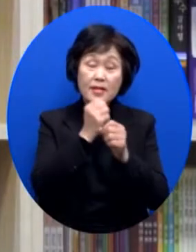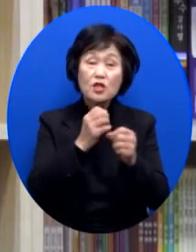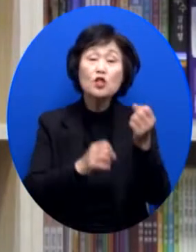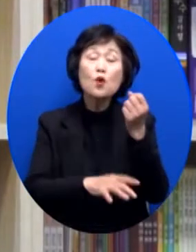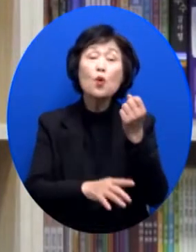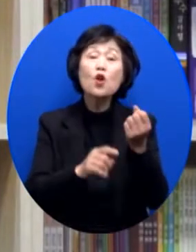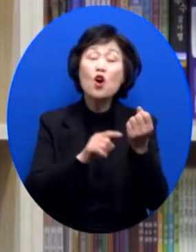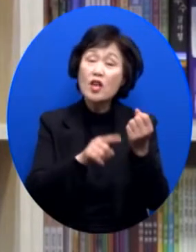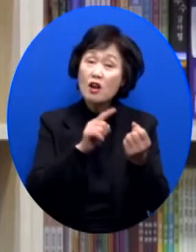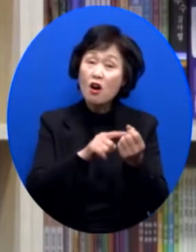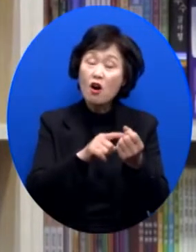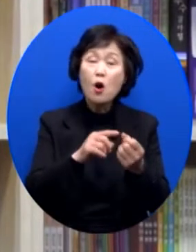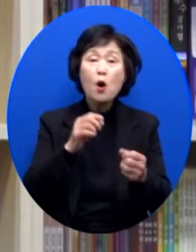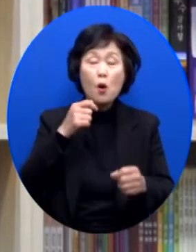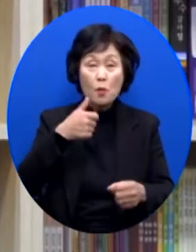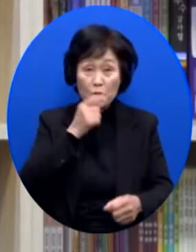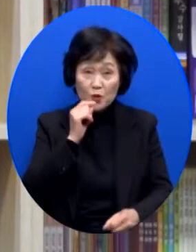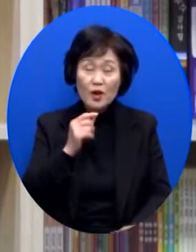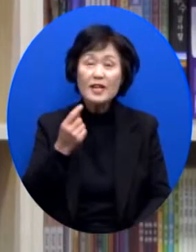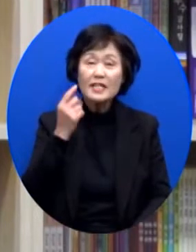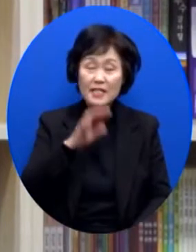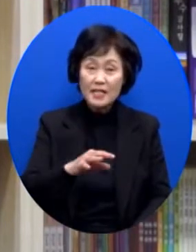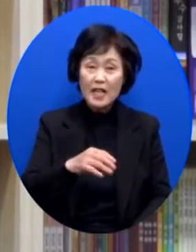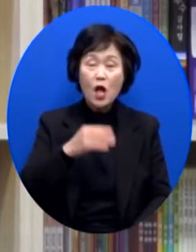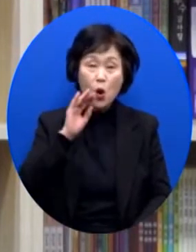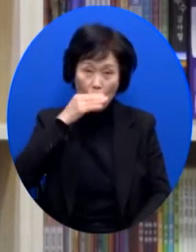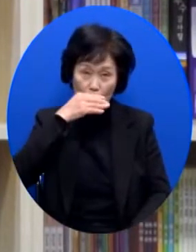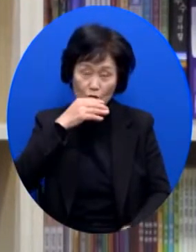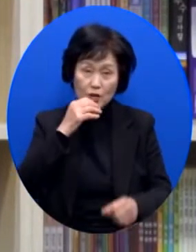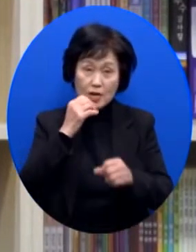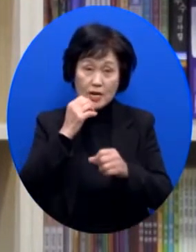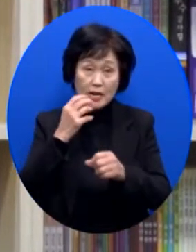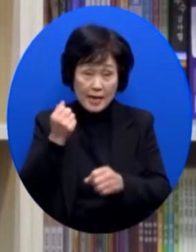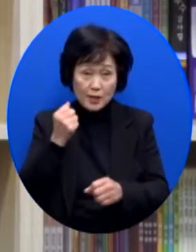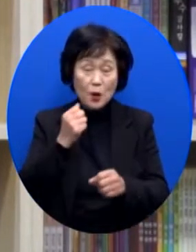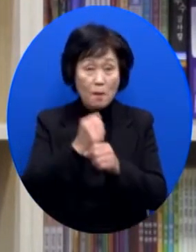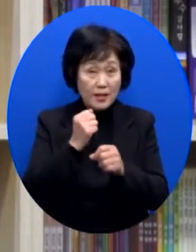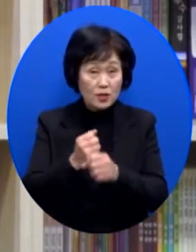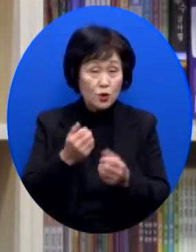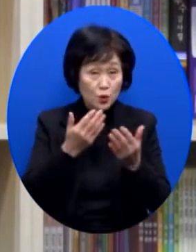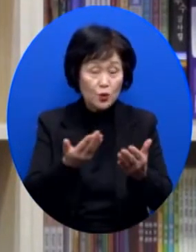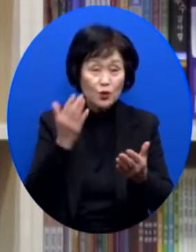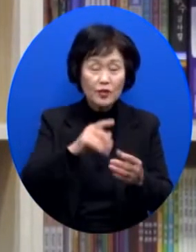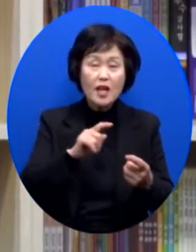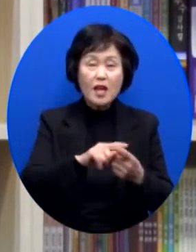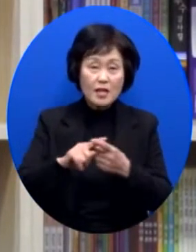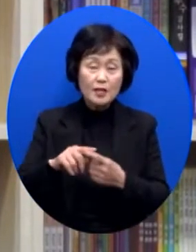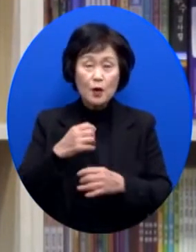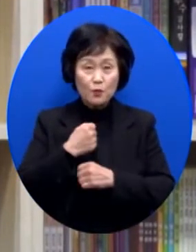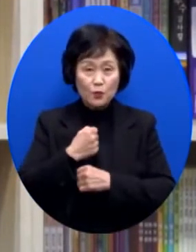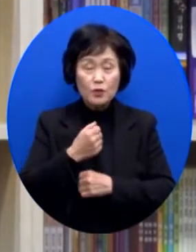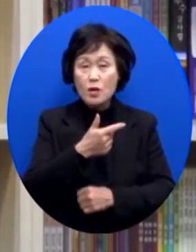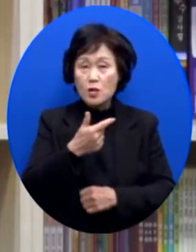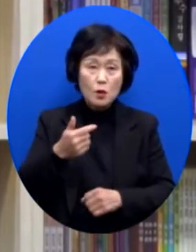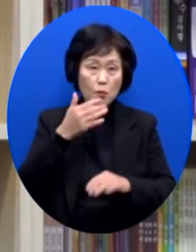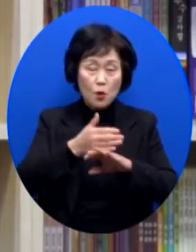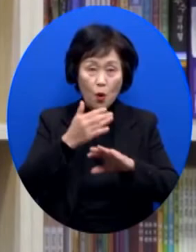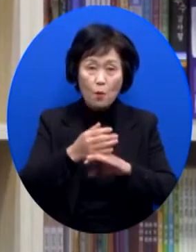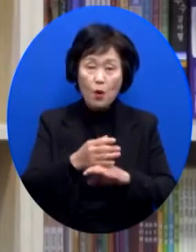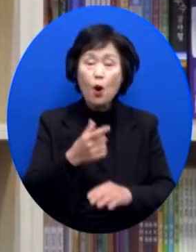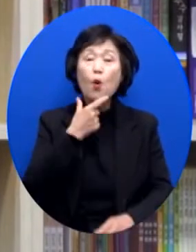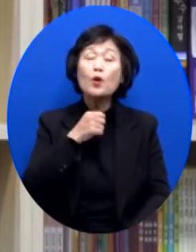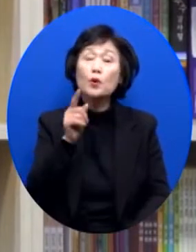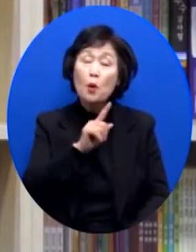만들어내서 연합군이 하도 고마워 가지고 소원이 뭐냐 팔레스타인 땅을 주십시오 초대 대통령이